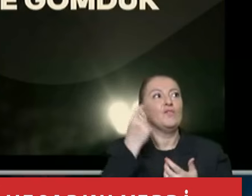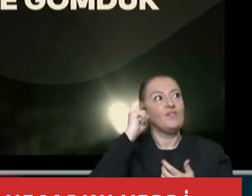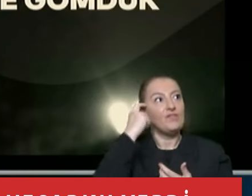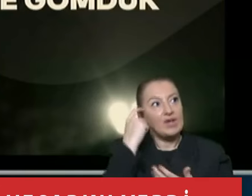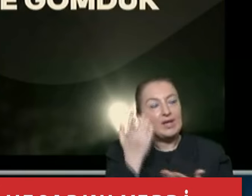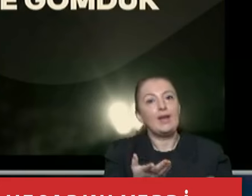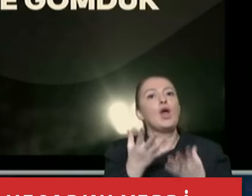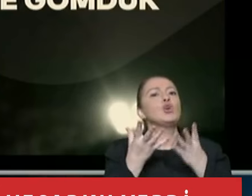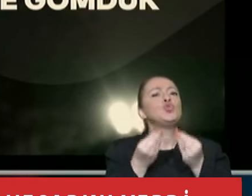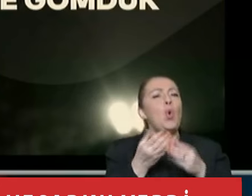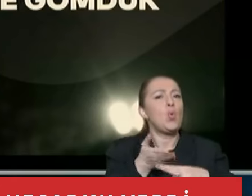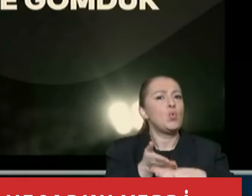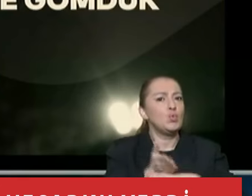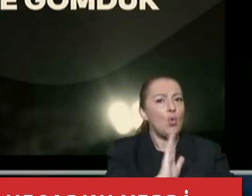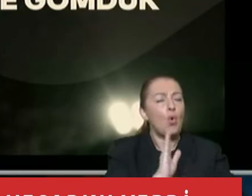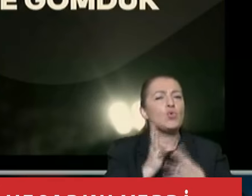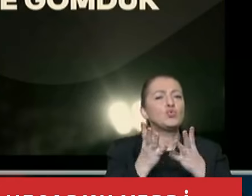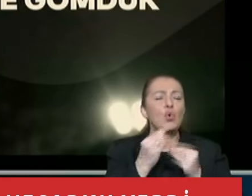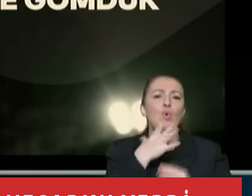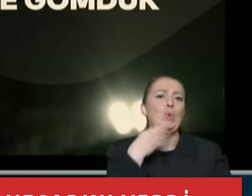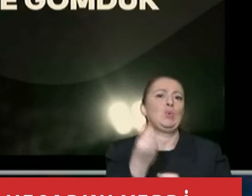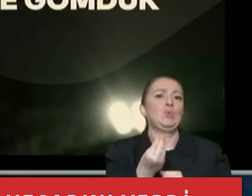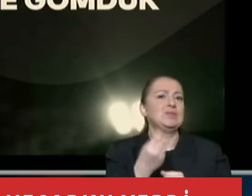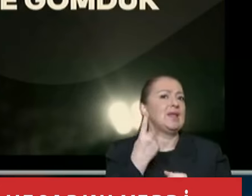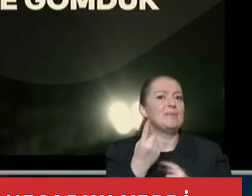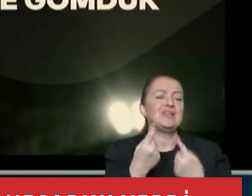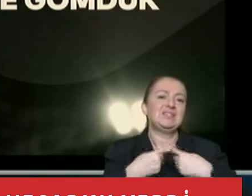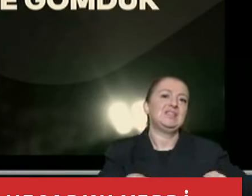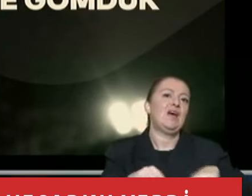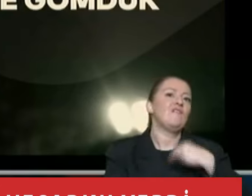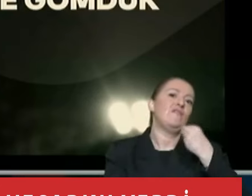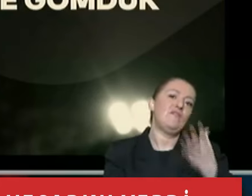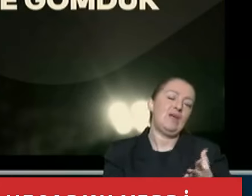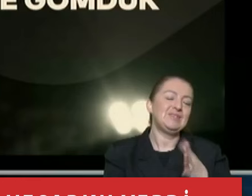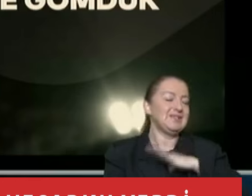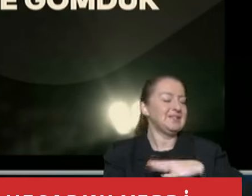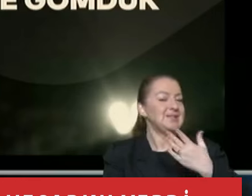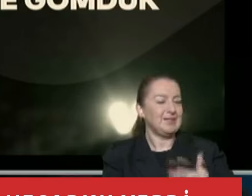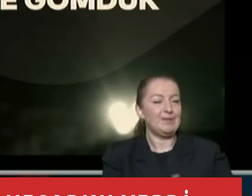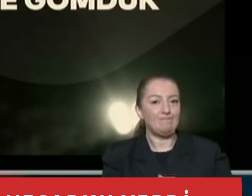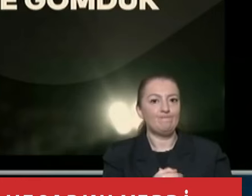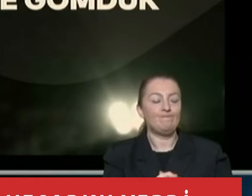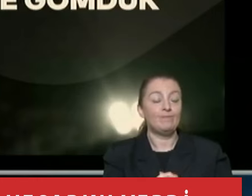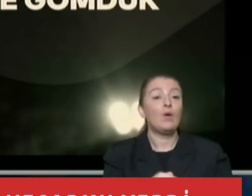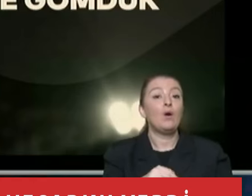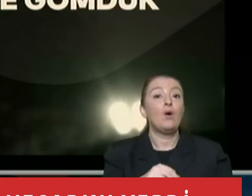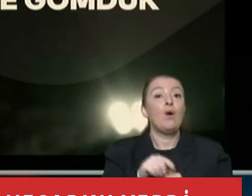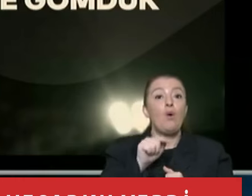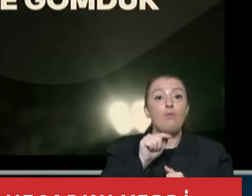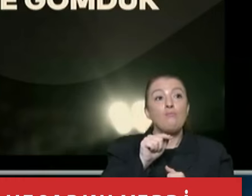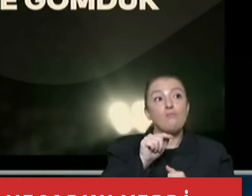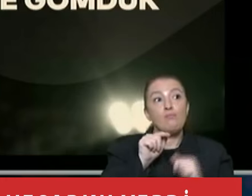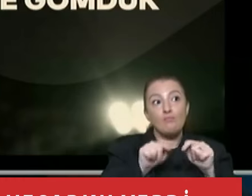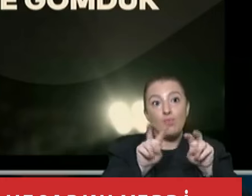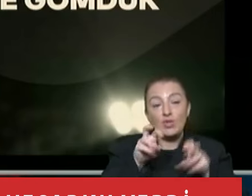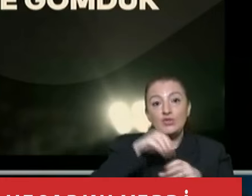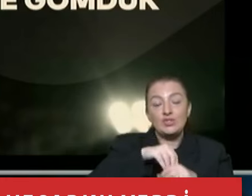Çok doğru ve çok güzel bir sınav vermesini diliyorum bu kapsamda Sadece bu